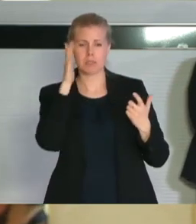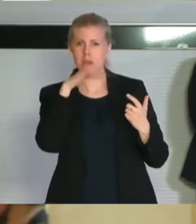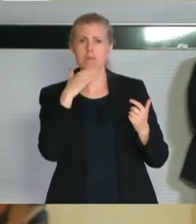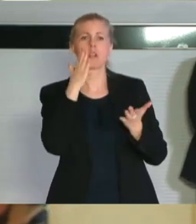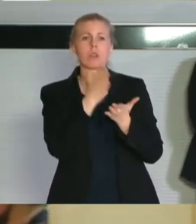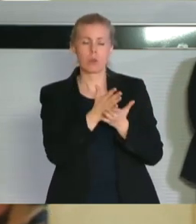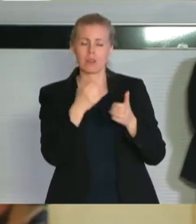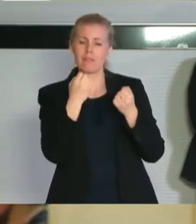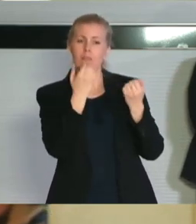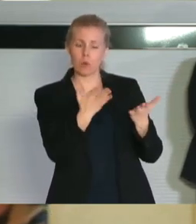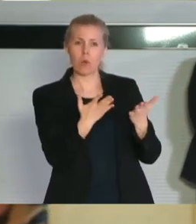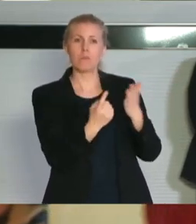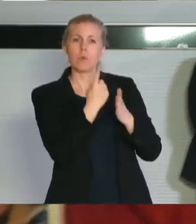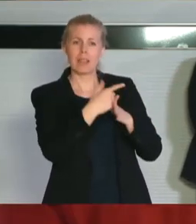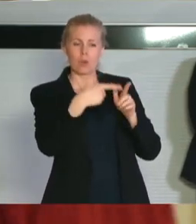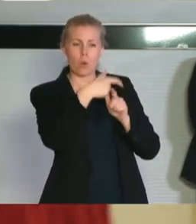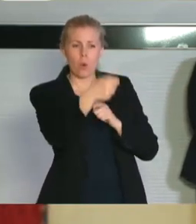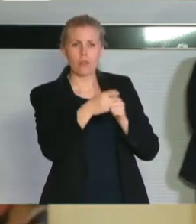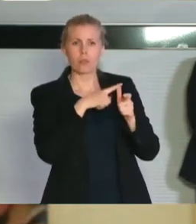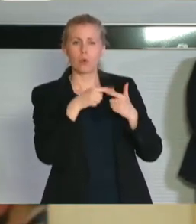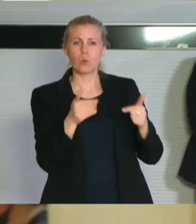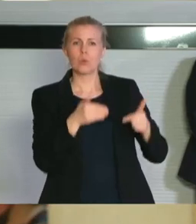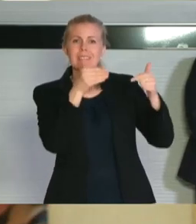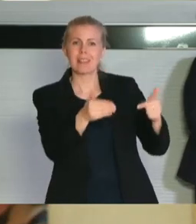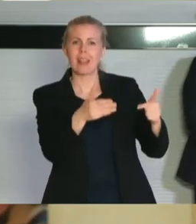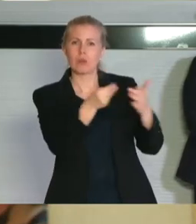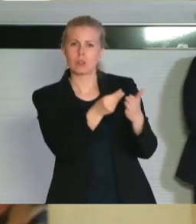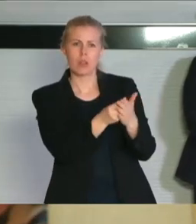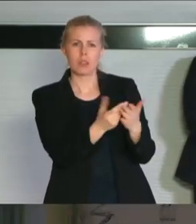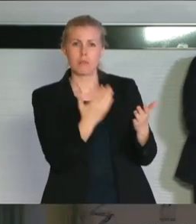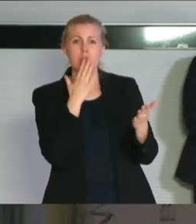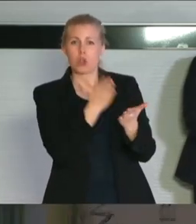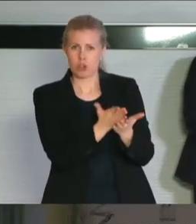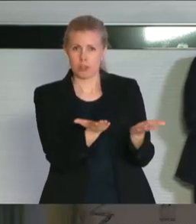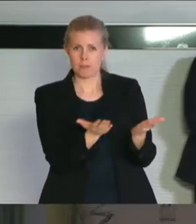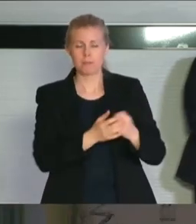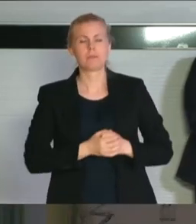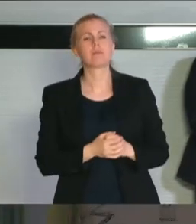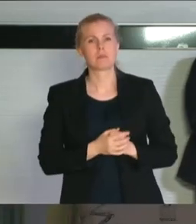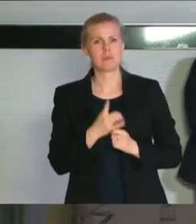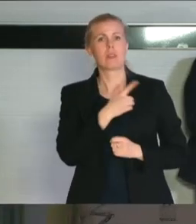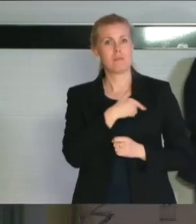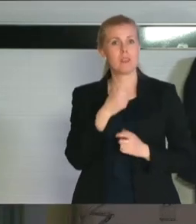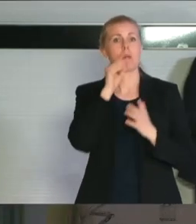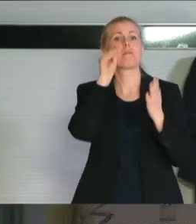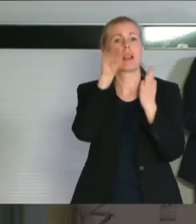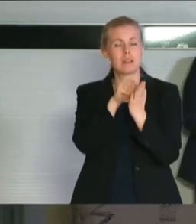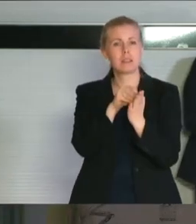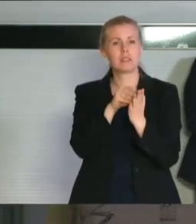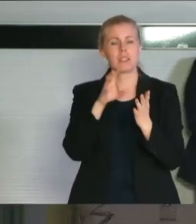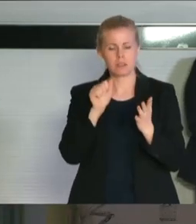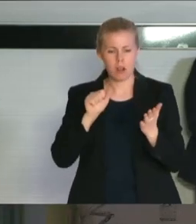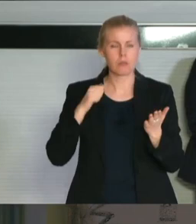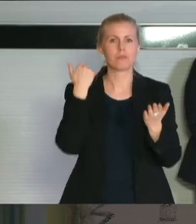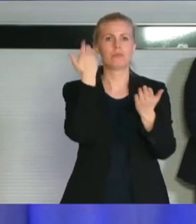lån og utsettelser av kostnader? Vi har meldt at vi kommer med en ny